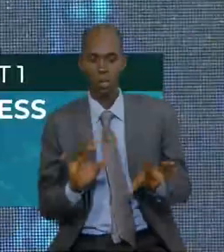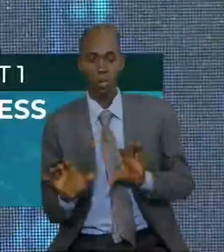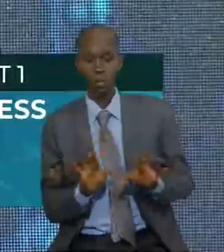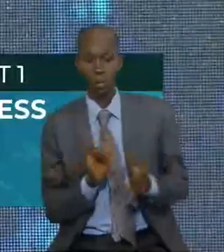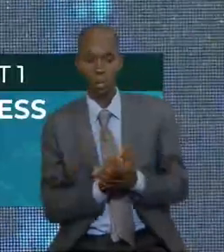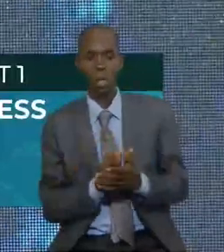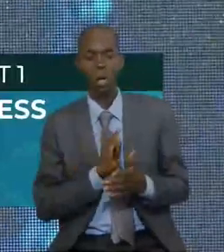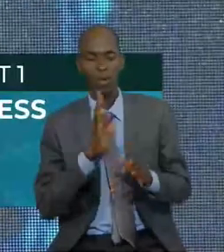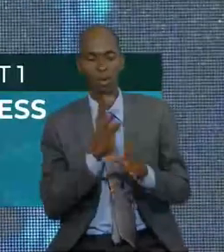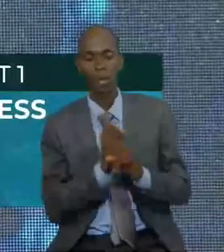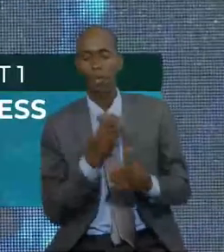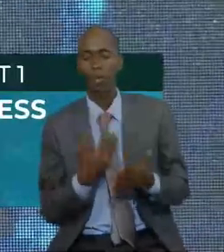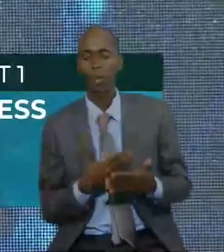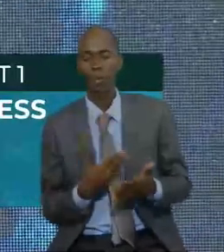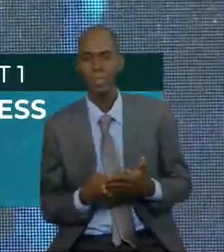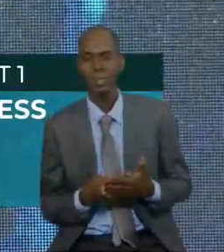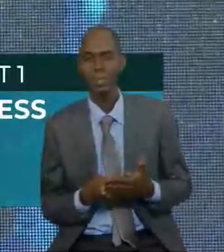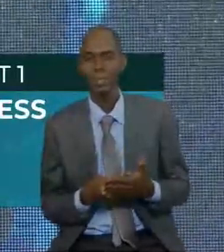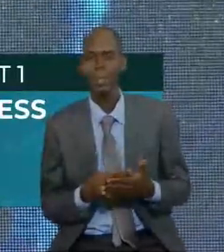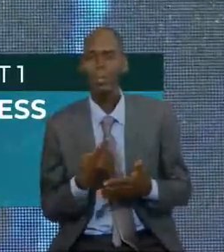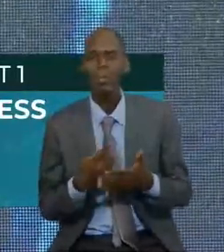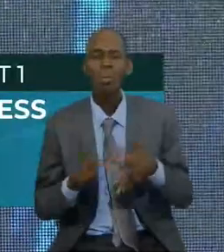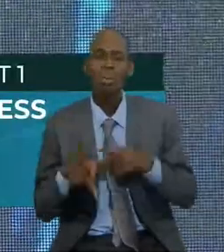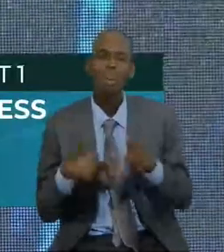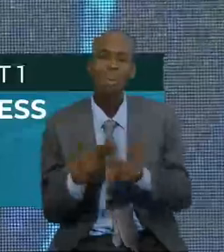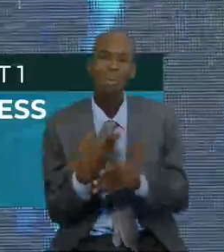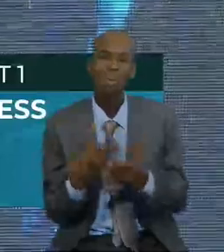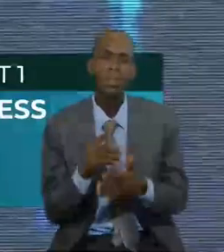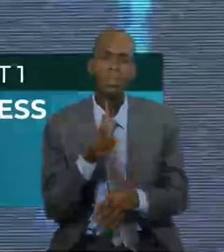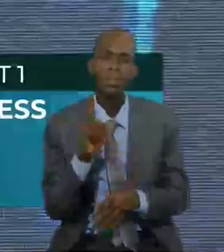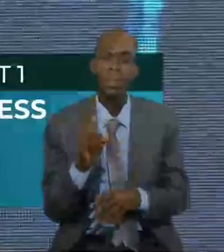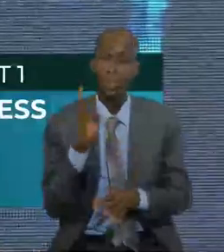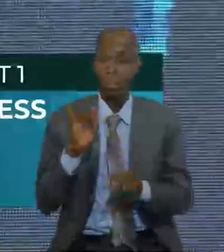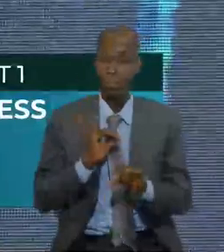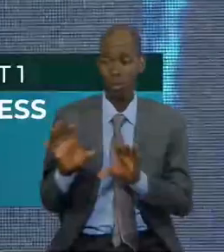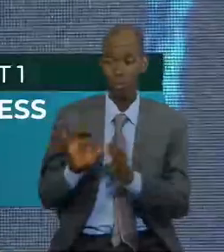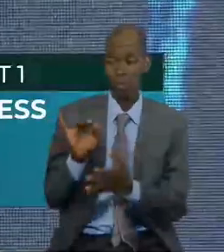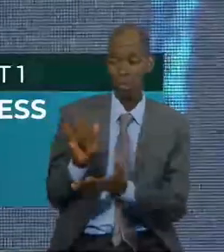si je le fais quel argent